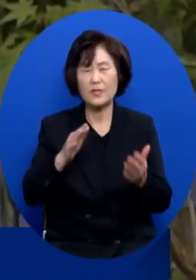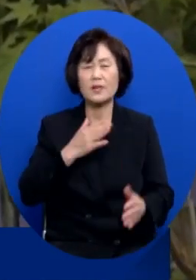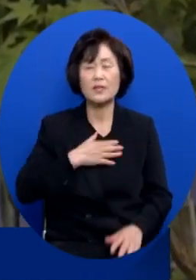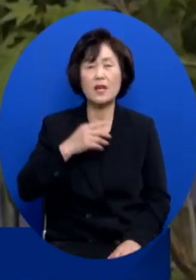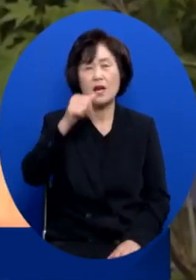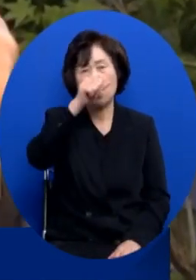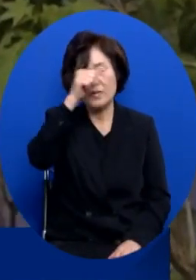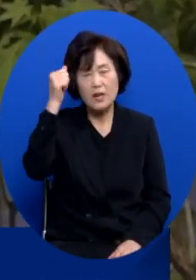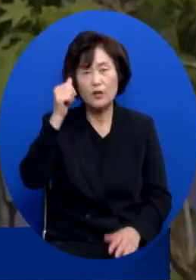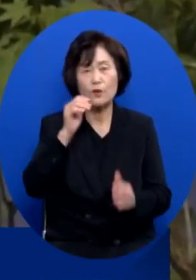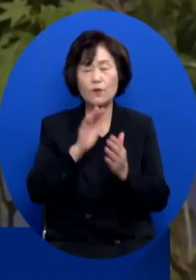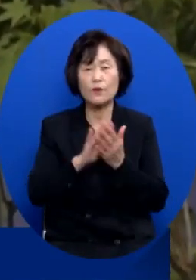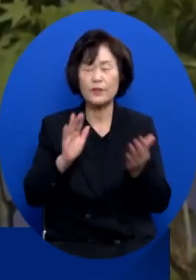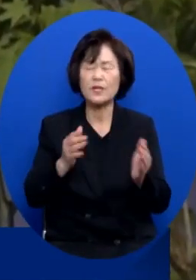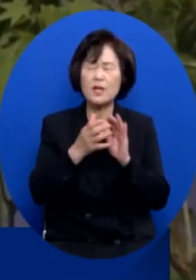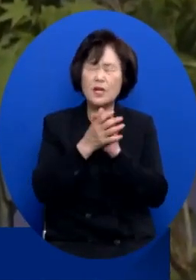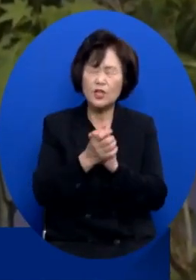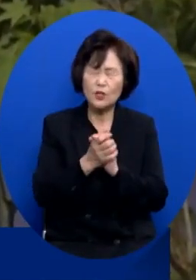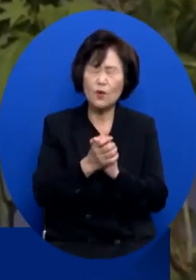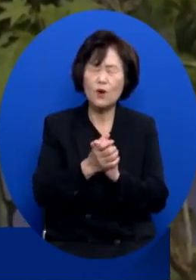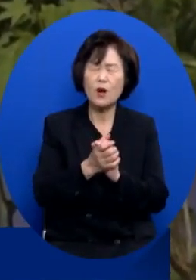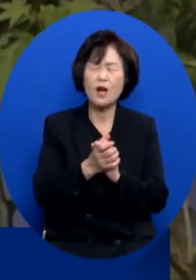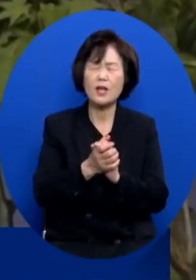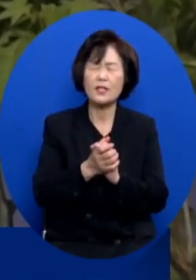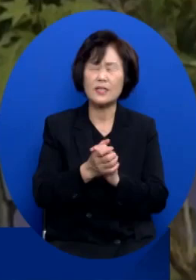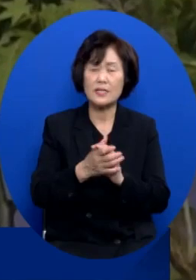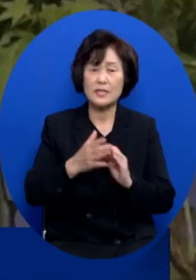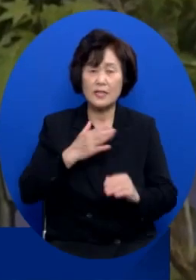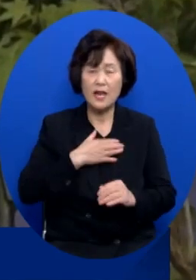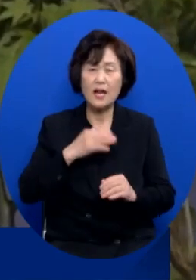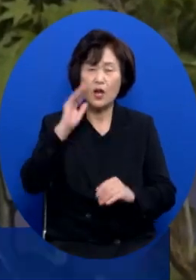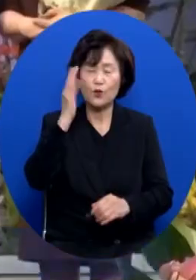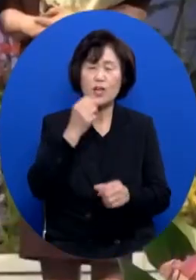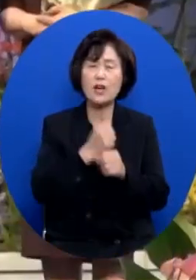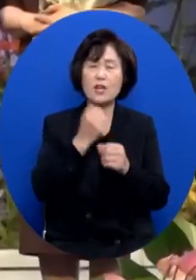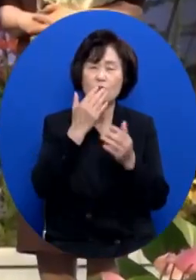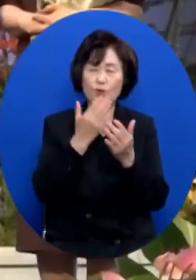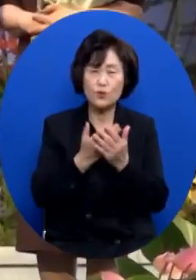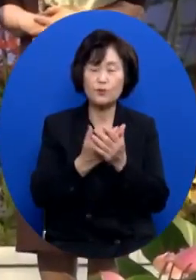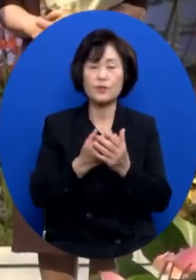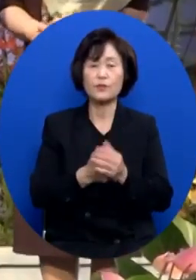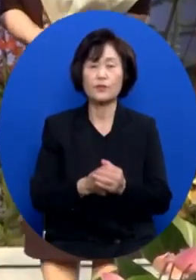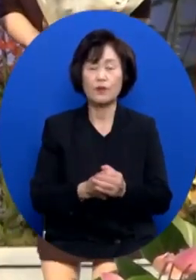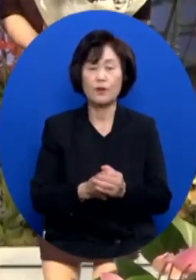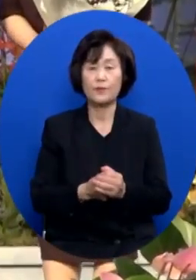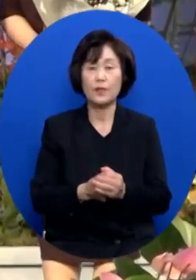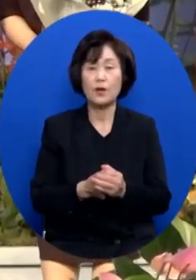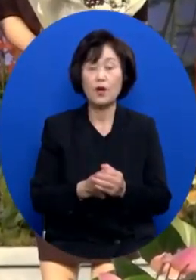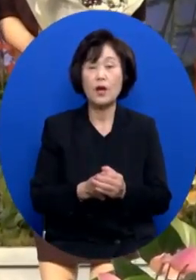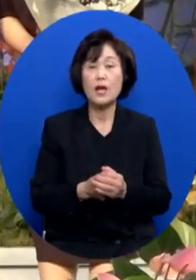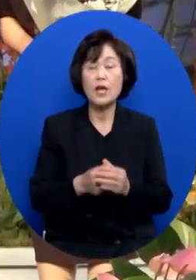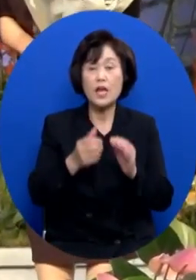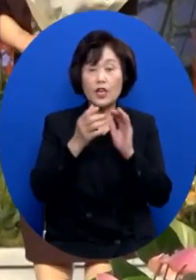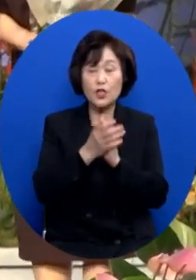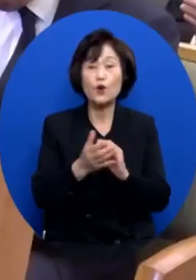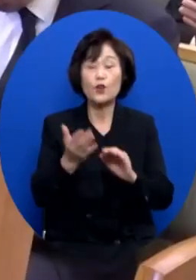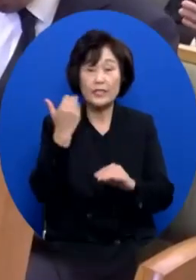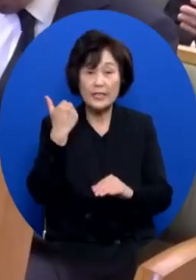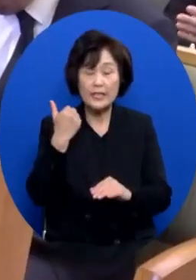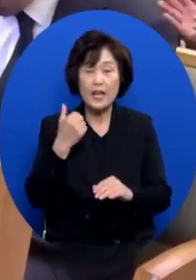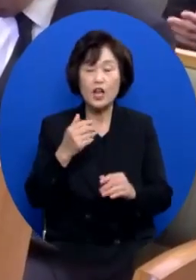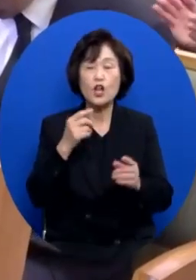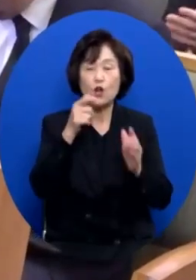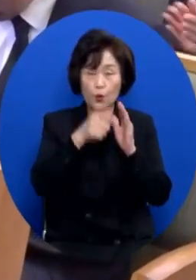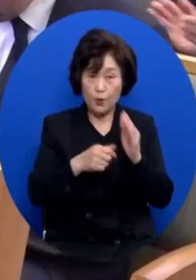장로입니다. 기도하는 입이 열려지게 하여 주시옵소서. 예장합동총회는 기도회 첫날